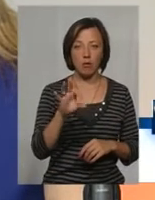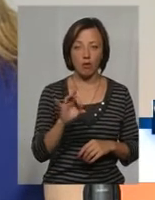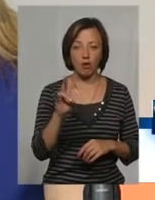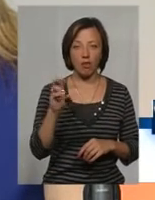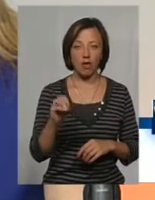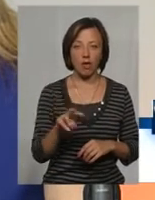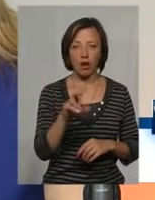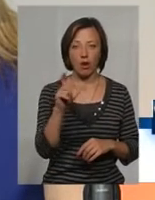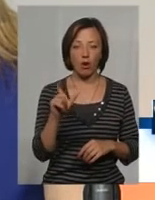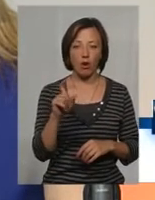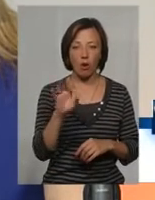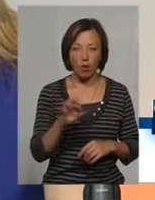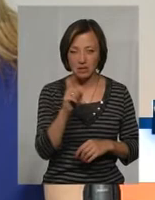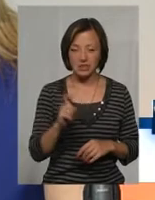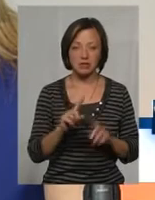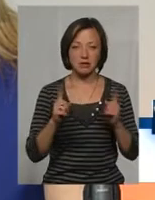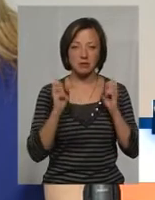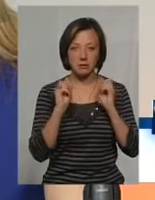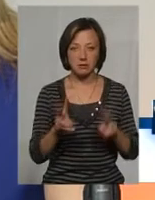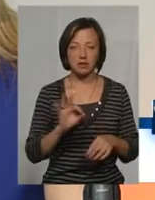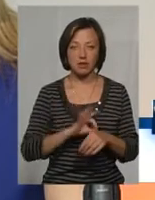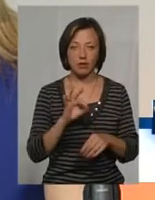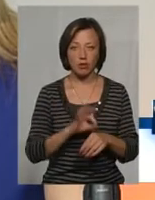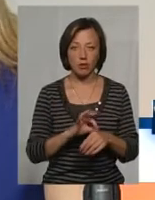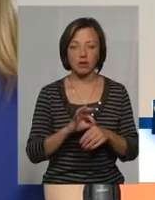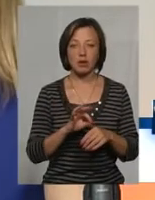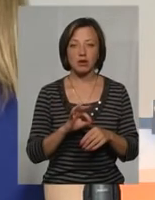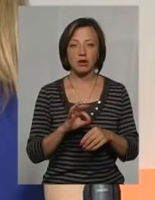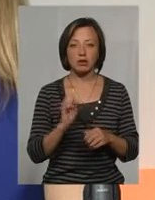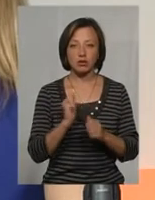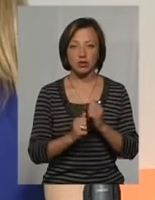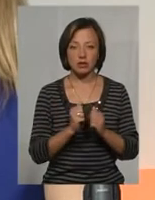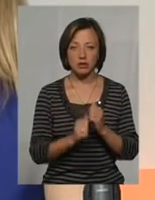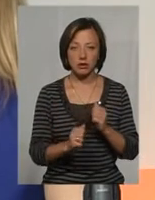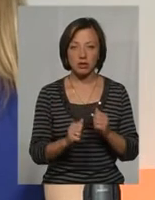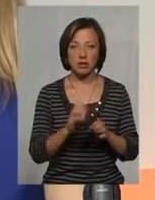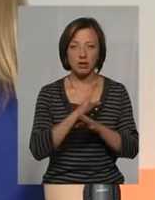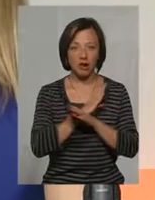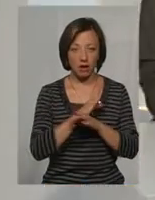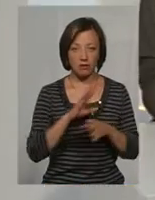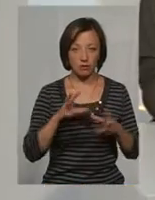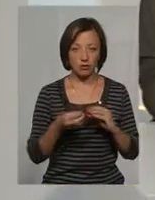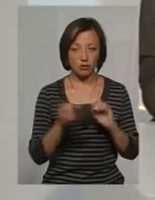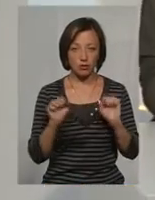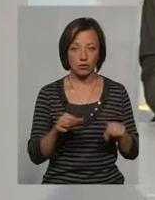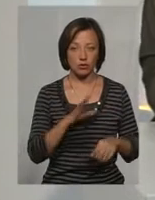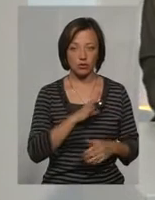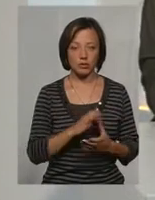сальмонеллоподобні захворювання – це дуже вкрай небезпечне захворювання, яке приносить часто і літальний ісход. А